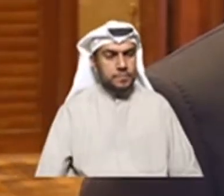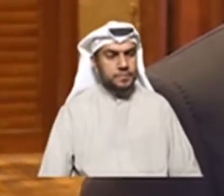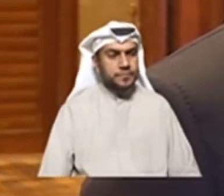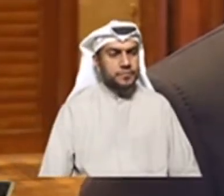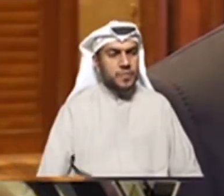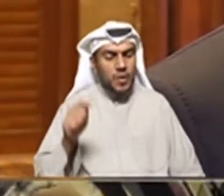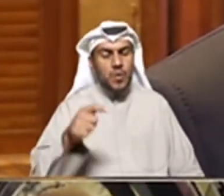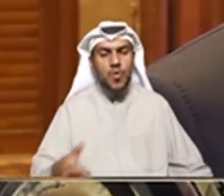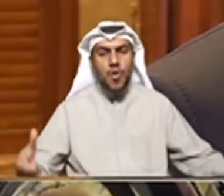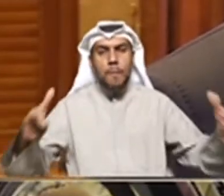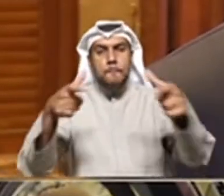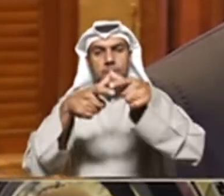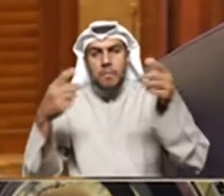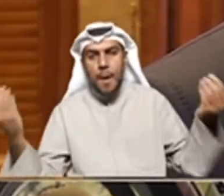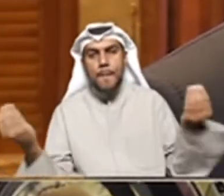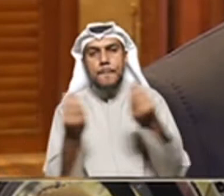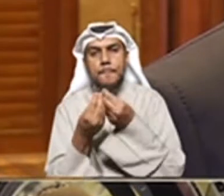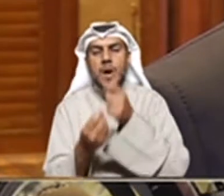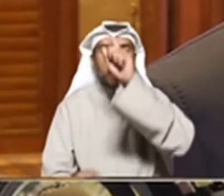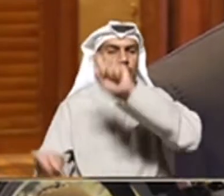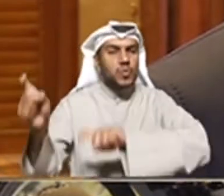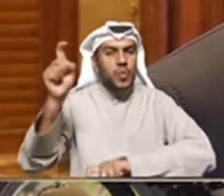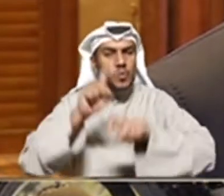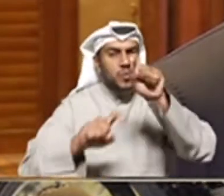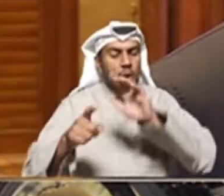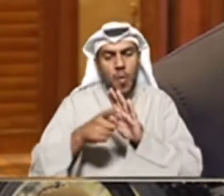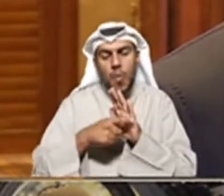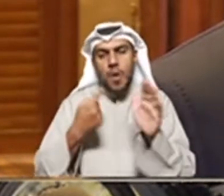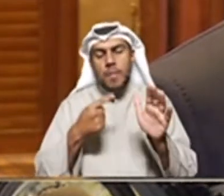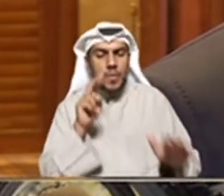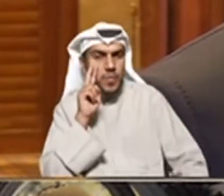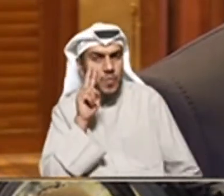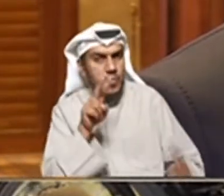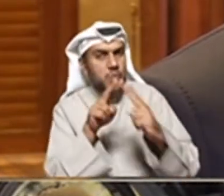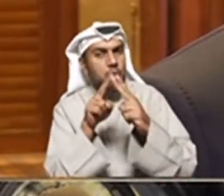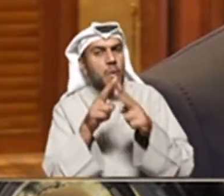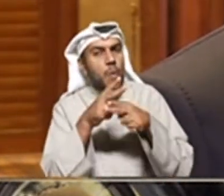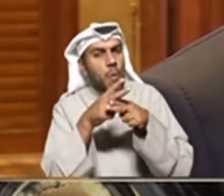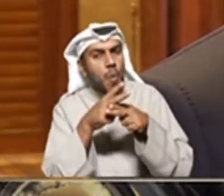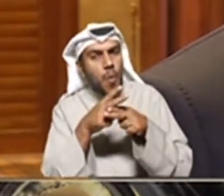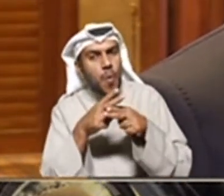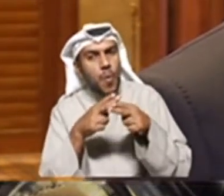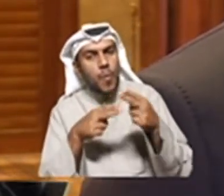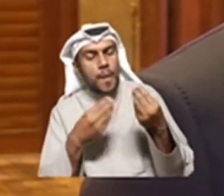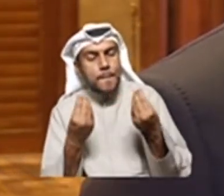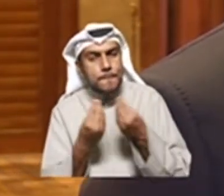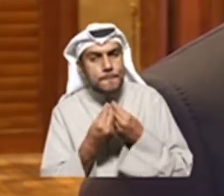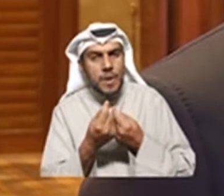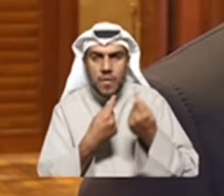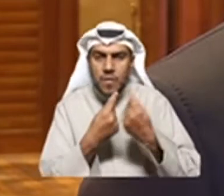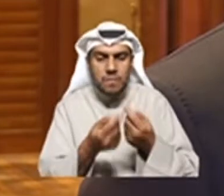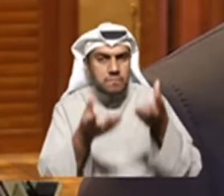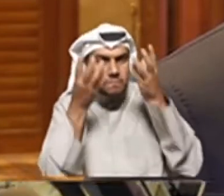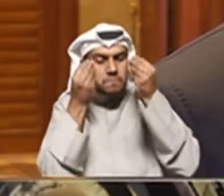منتدى اليوم أثار اهتمامي بشكل كبير، وهذه المرة الأولى التي أتواصل بها مع الجانب الكويتي، وقد حصلت على الكثير